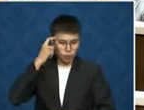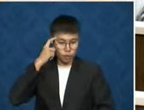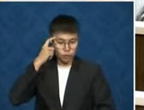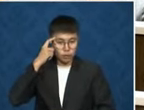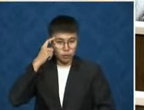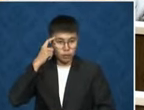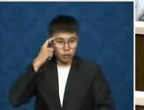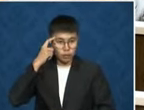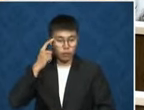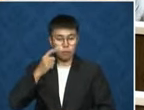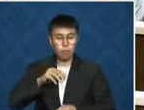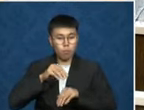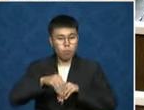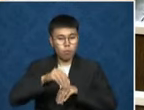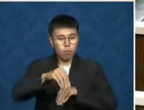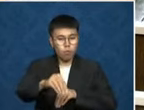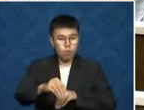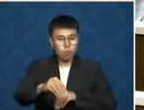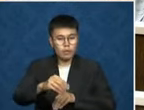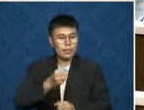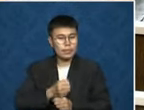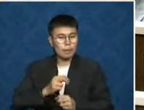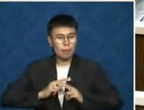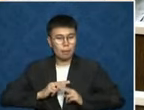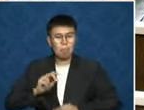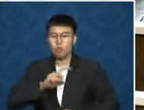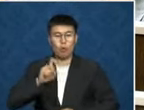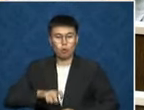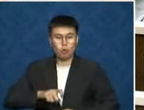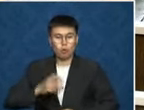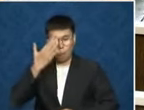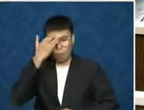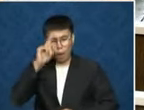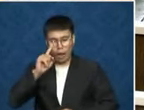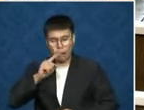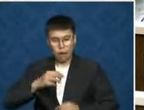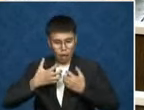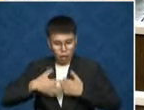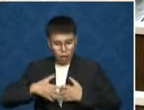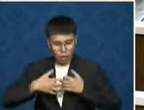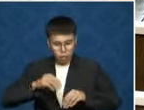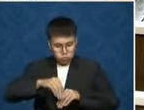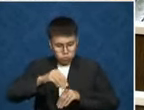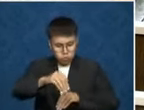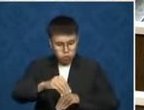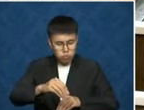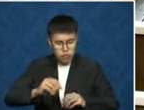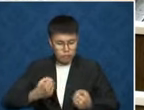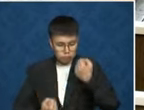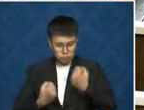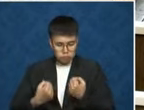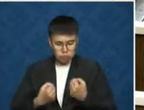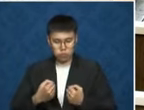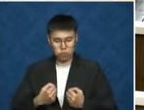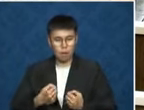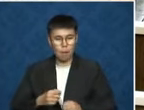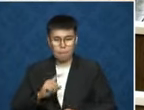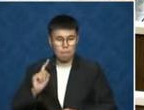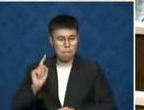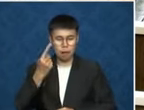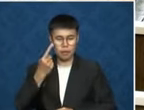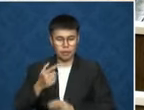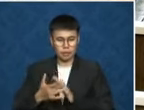องปลูกพืชเองเก็บเกี่ยวเองเนื่องจากเครื่องจักรทันสมัยมากแต่เกษตรกรนะครับยังไงก็ยังเป็นเจ้าของธุรกิจการเกษ